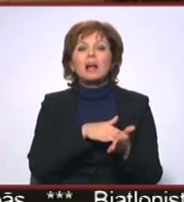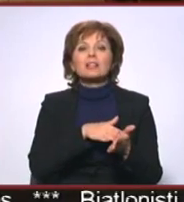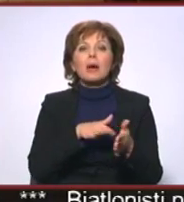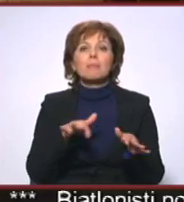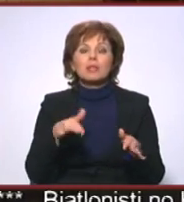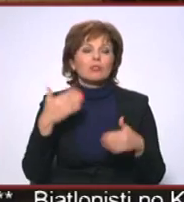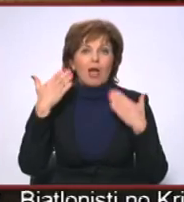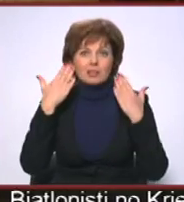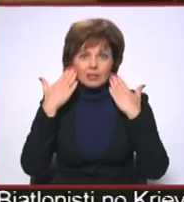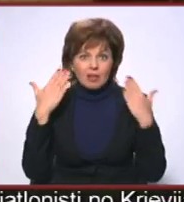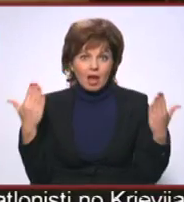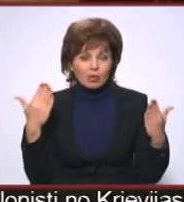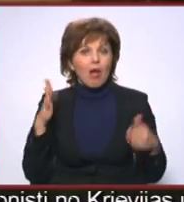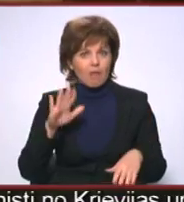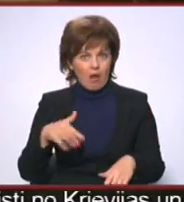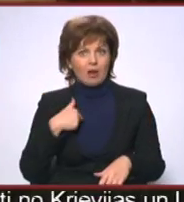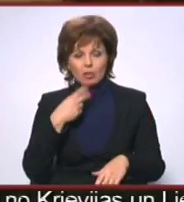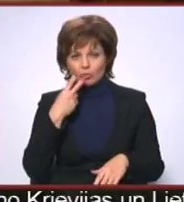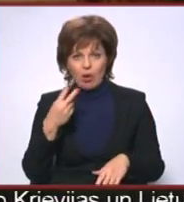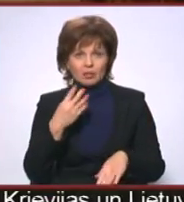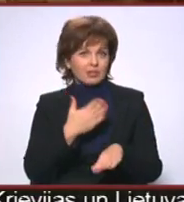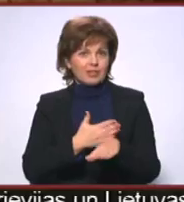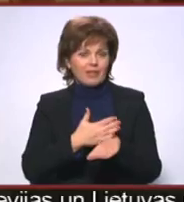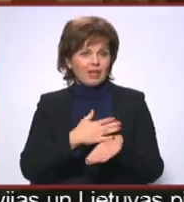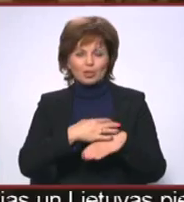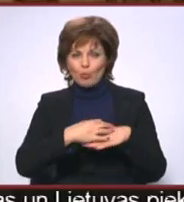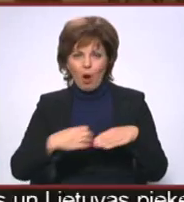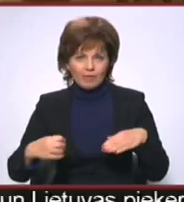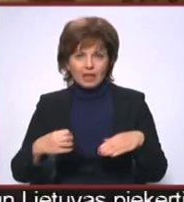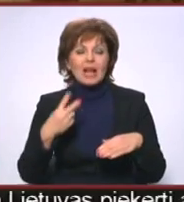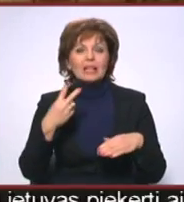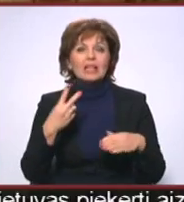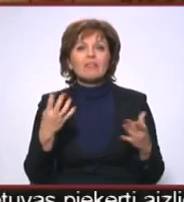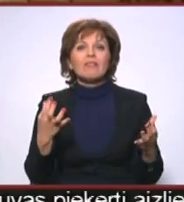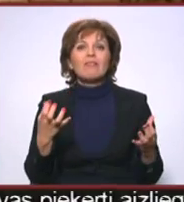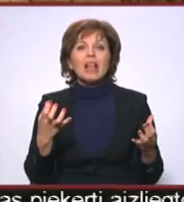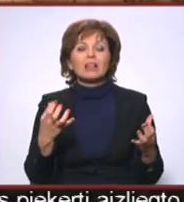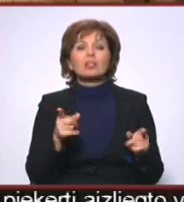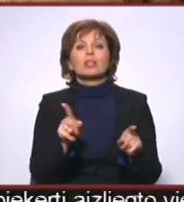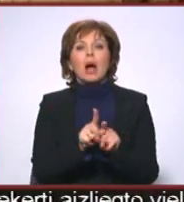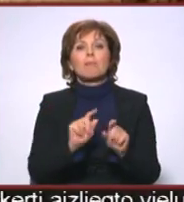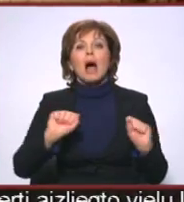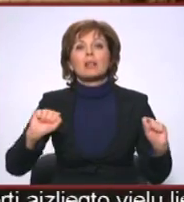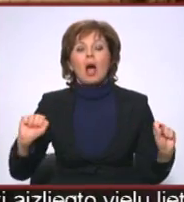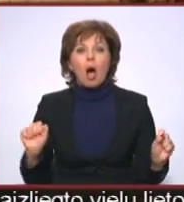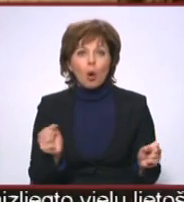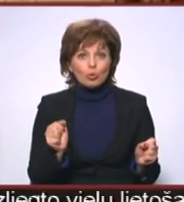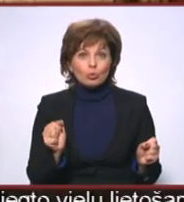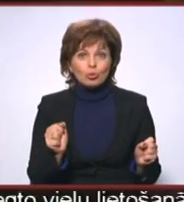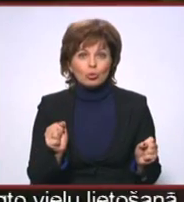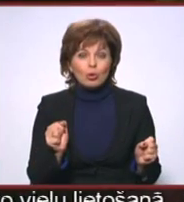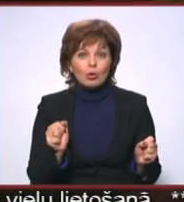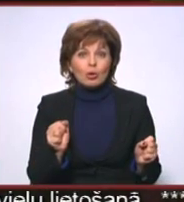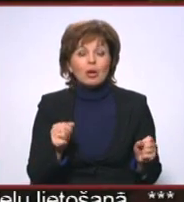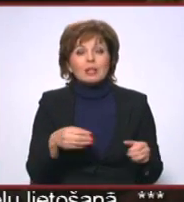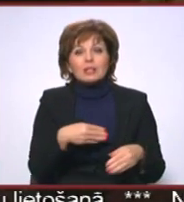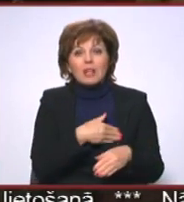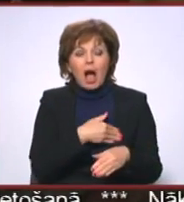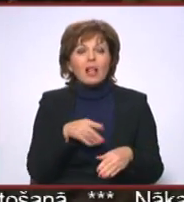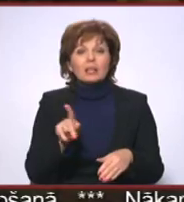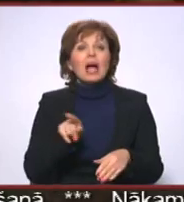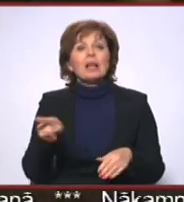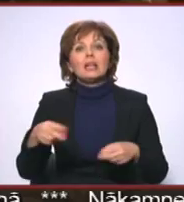Es taču nezinu, vai tad esmu skatījies. Zekes nevalku nost. Divi pāri vilnas zeki un tāpat ir augsti. Bet tā jāzem sevis saliec. Vīrietim